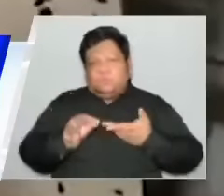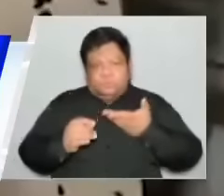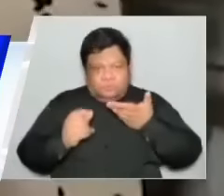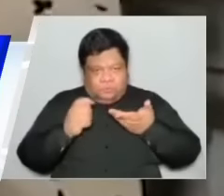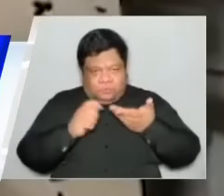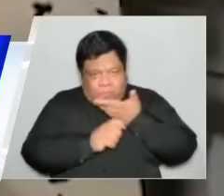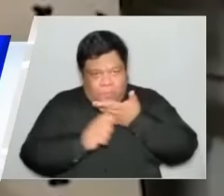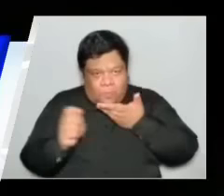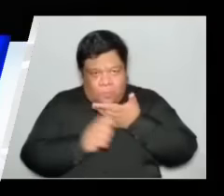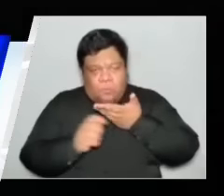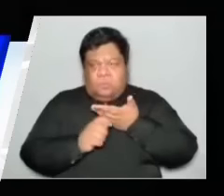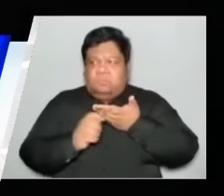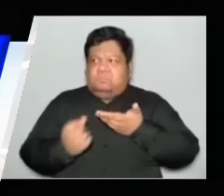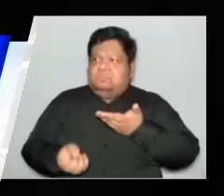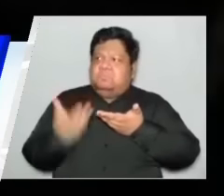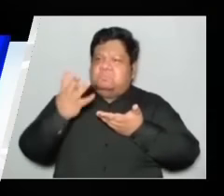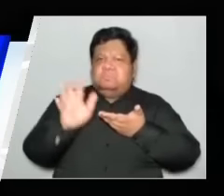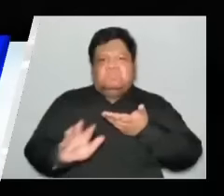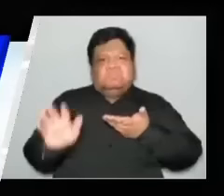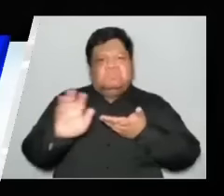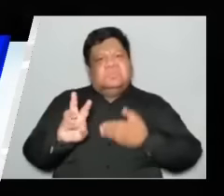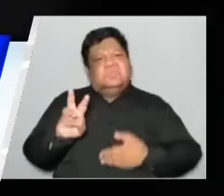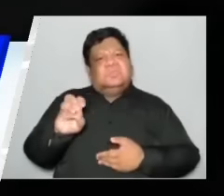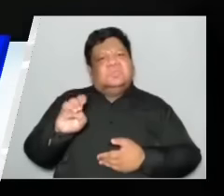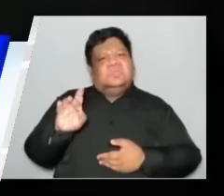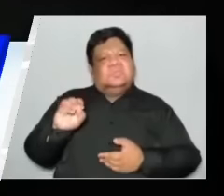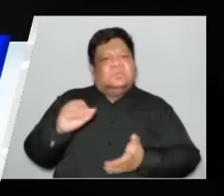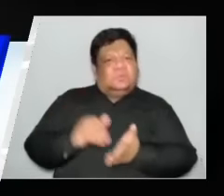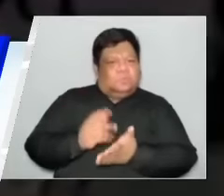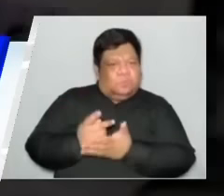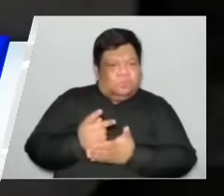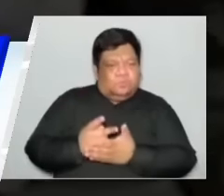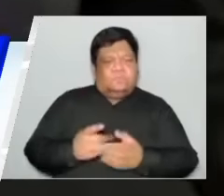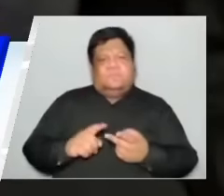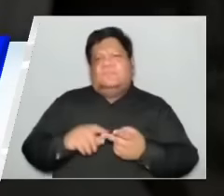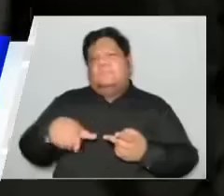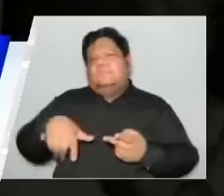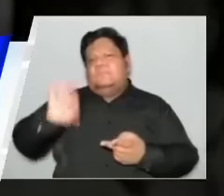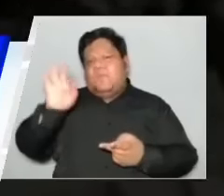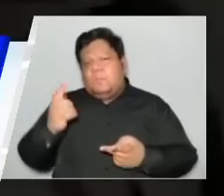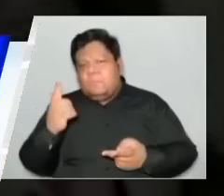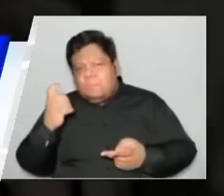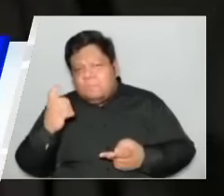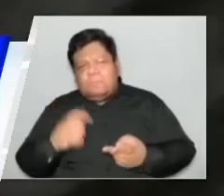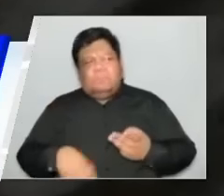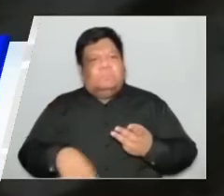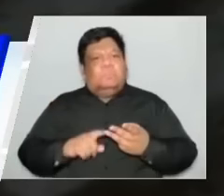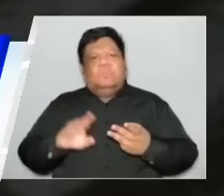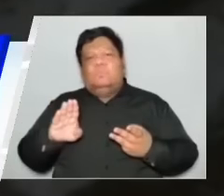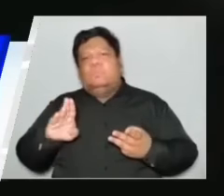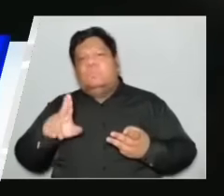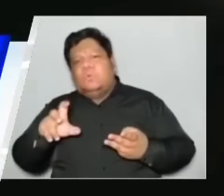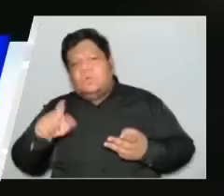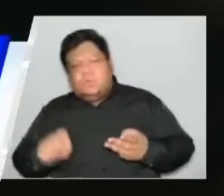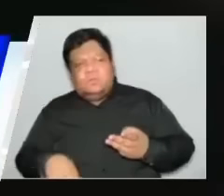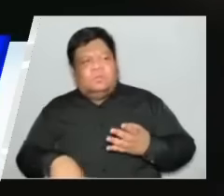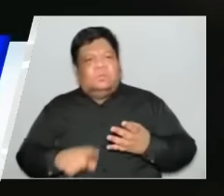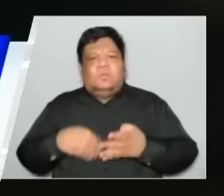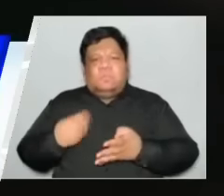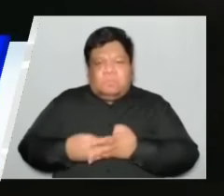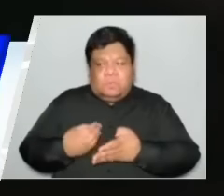680,000 pesos. Gayon din ang isang baril, mga bala at cash. Nasa kustodiya na ng PDEA 10 ang mga sospek na hindi